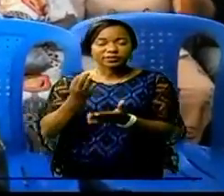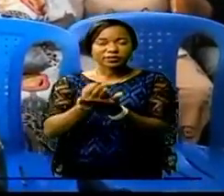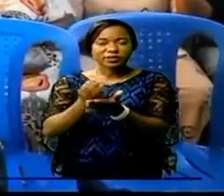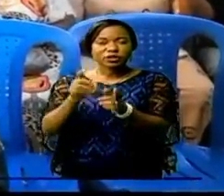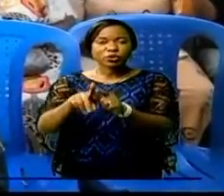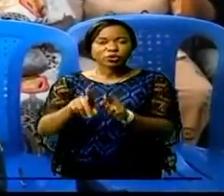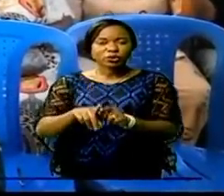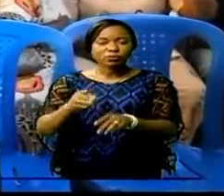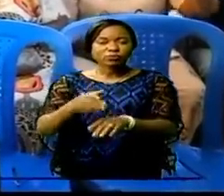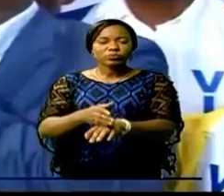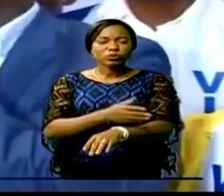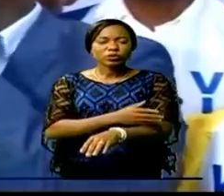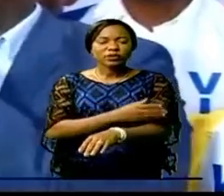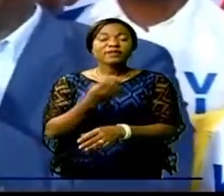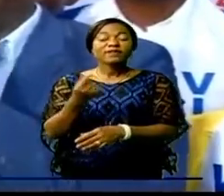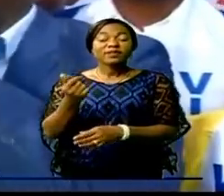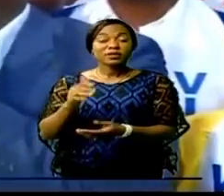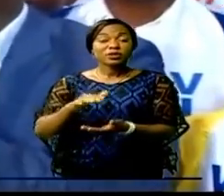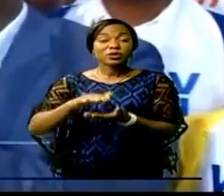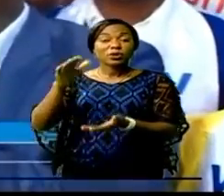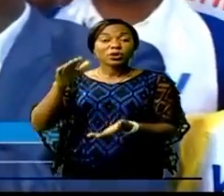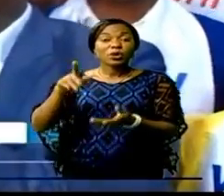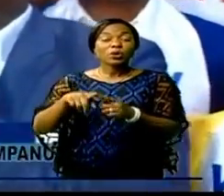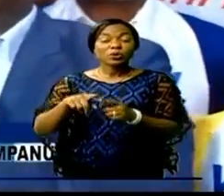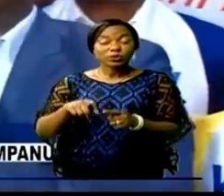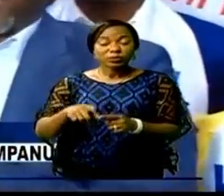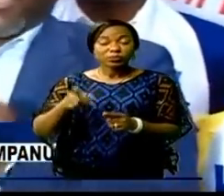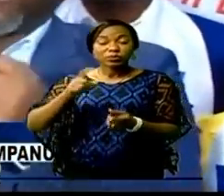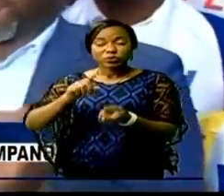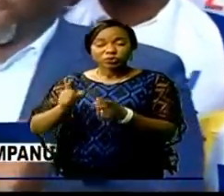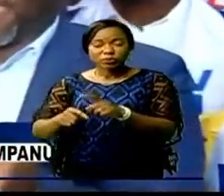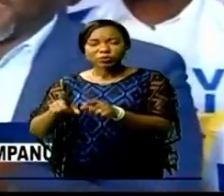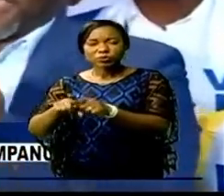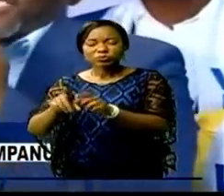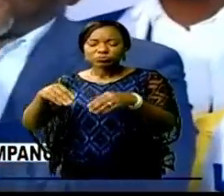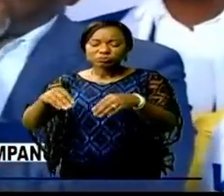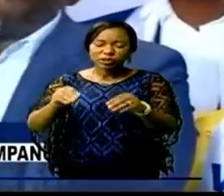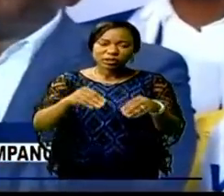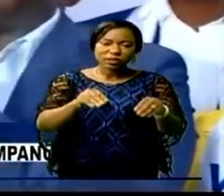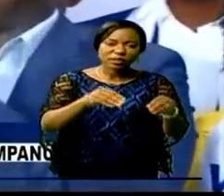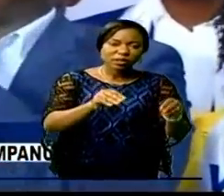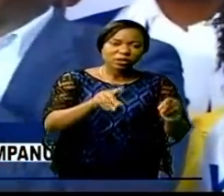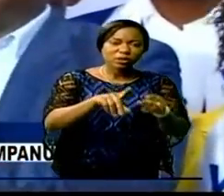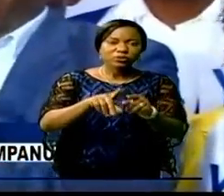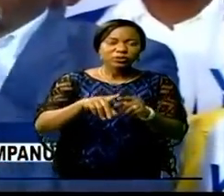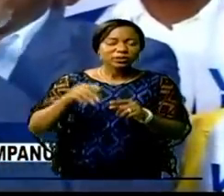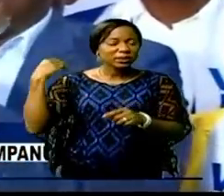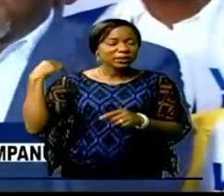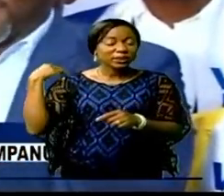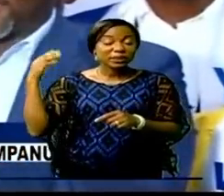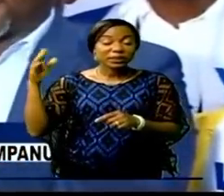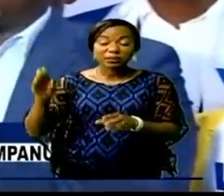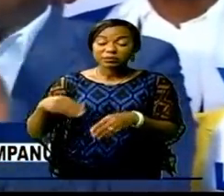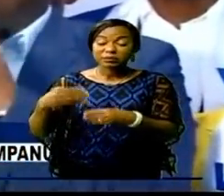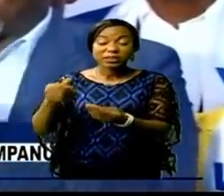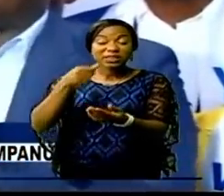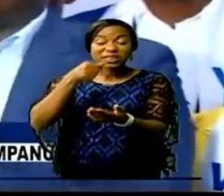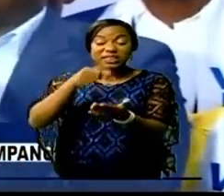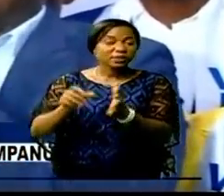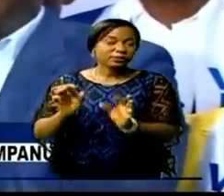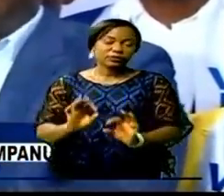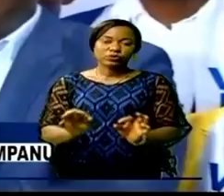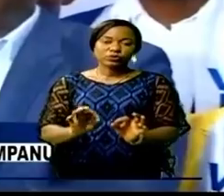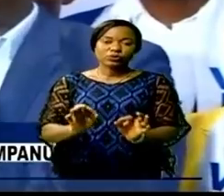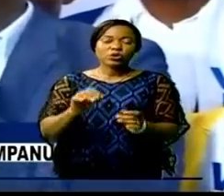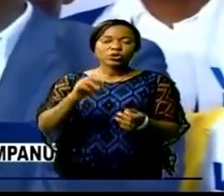d'accroître leur chiffre d'affaires. Rendre leur activité formelle, parce que souvent c'est dans l'informel, ça veut dire que l'État ne se retrouve pas au niveau des taxes. Donc si ça